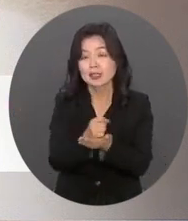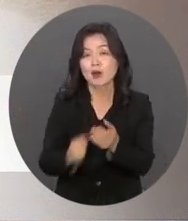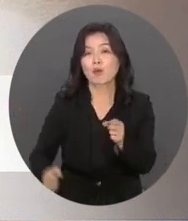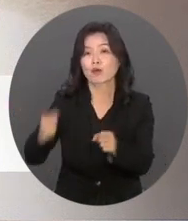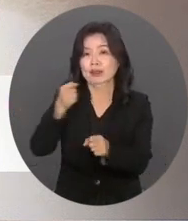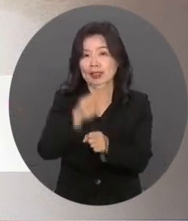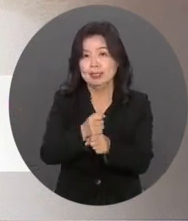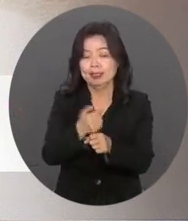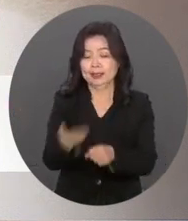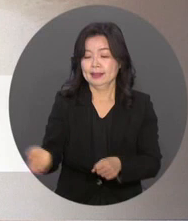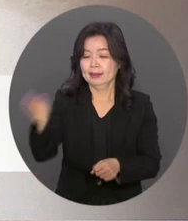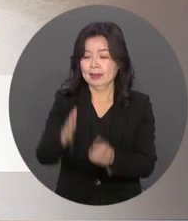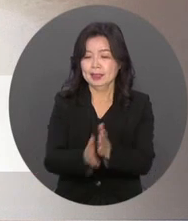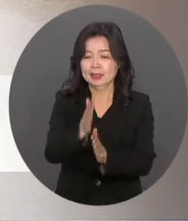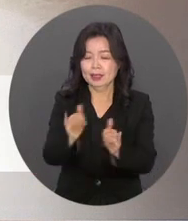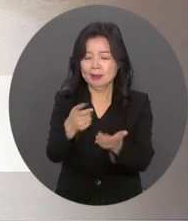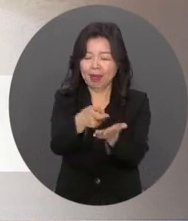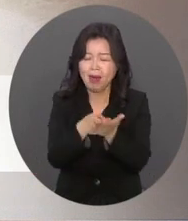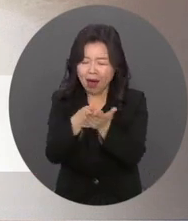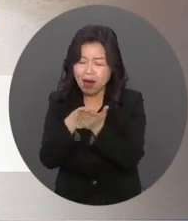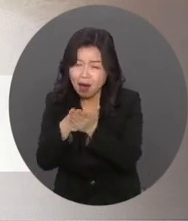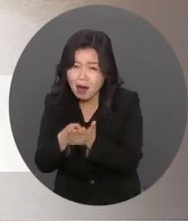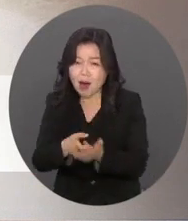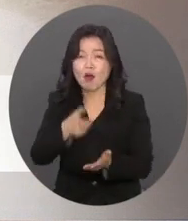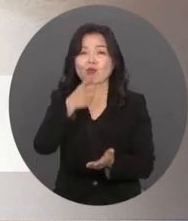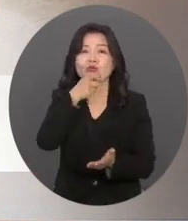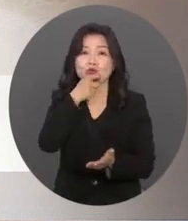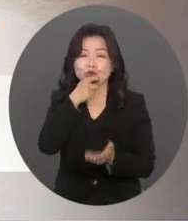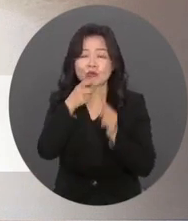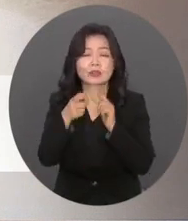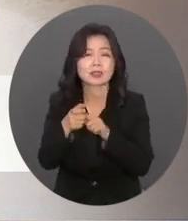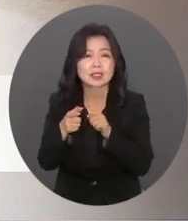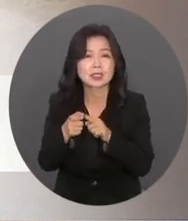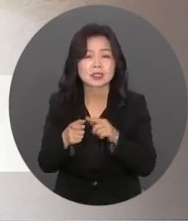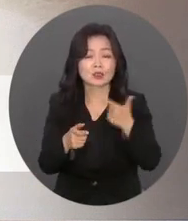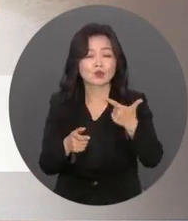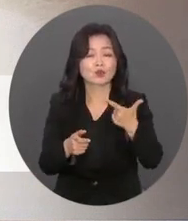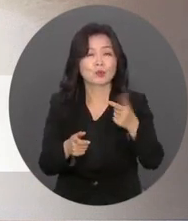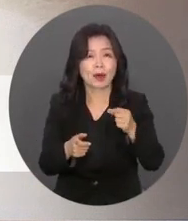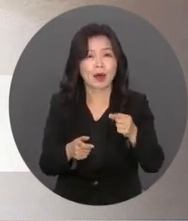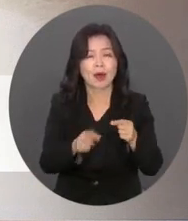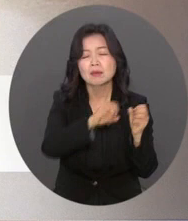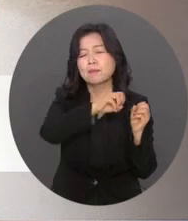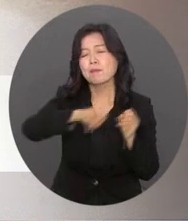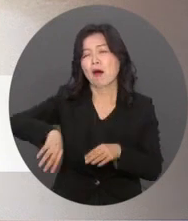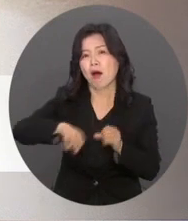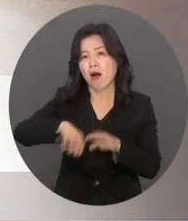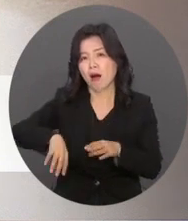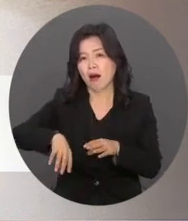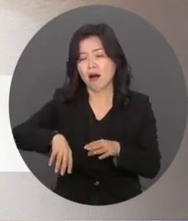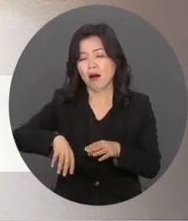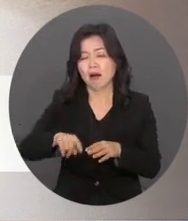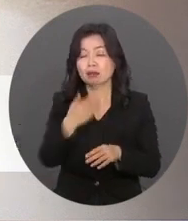정상화됐습니다. 하지만 시민들이 그간 아끼고 아껴왔던 소중한 수돗물 6만 톤을 버려야 했는데요.